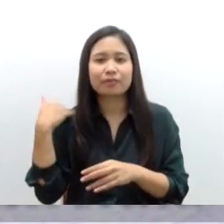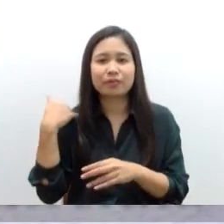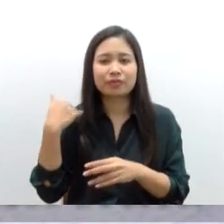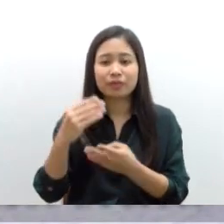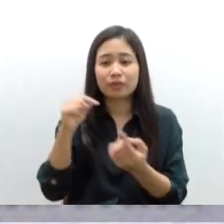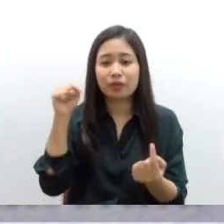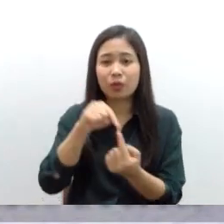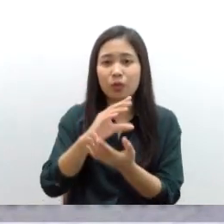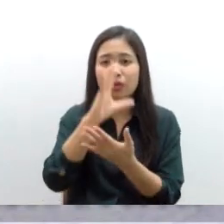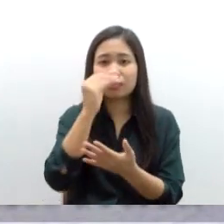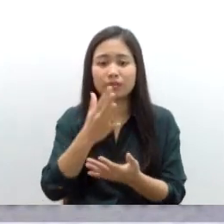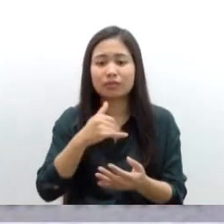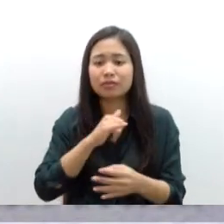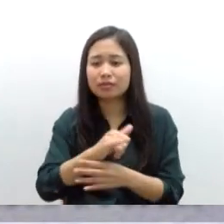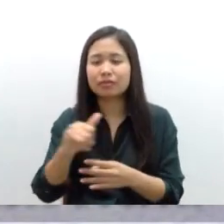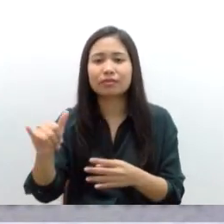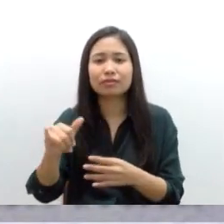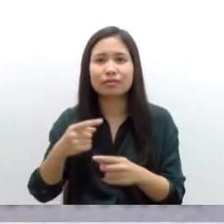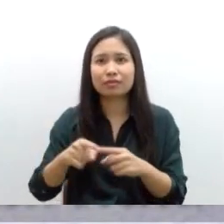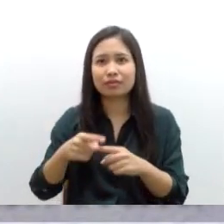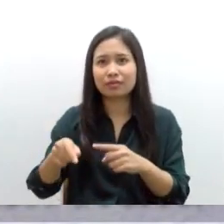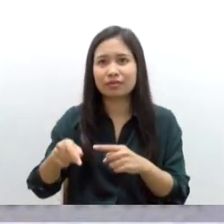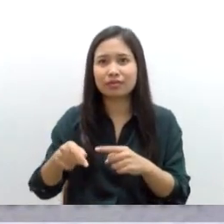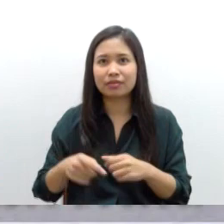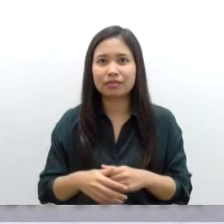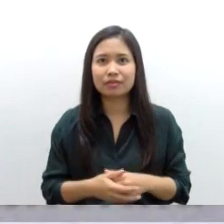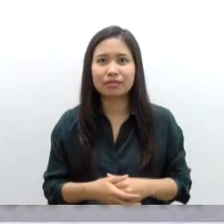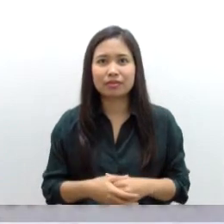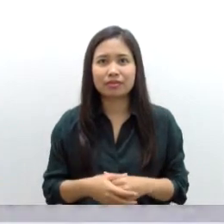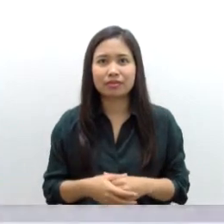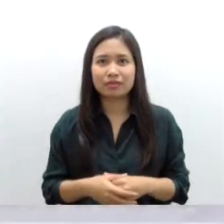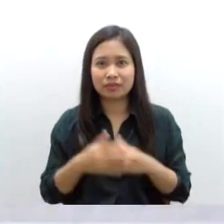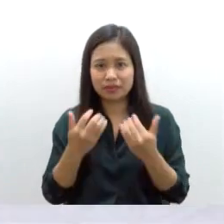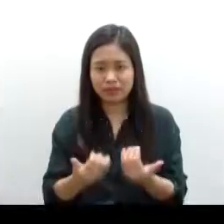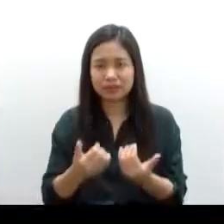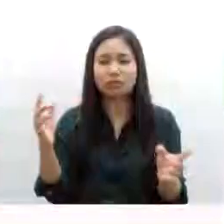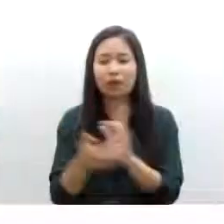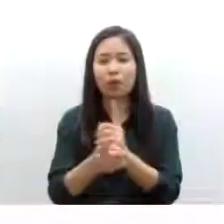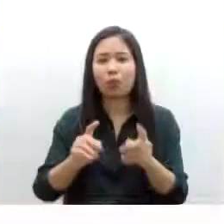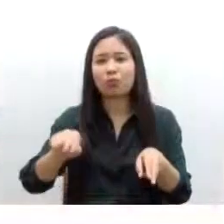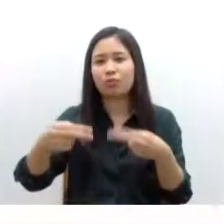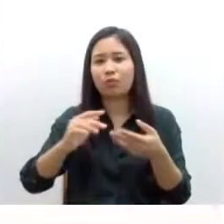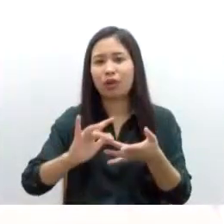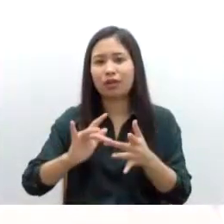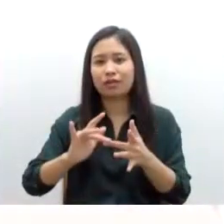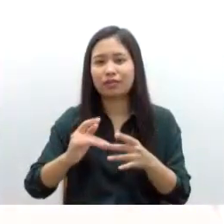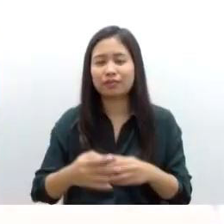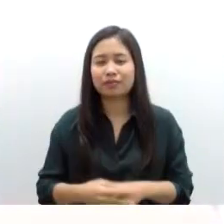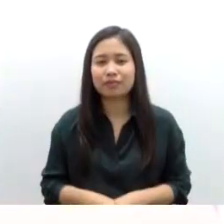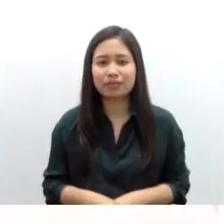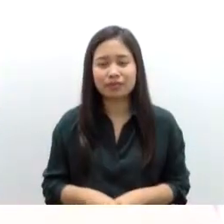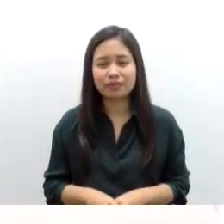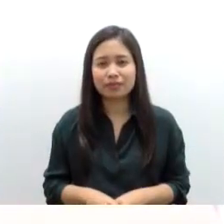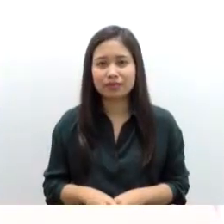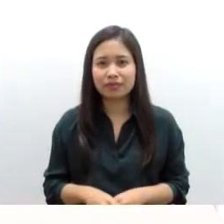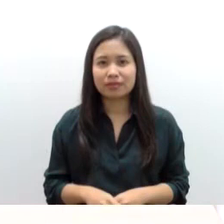200,000 ไม่มีใครเตรียมกันได้ละเรื่องนี้เกิดขึ้นโดยสังคมออนไลน์จริง ๆครับก็เป็นภาพบรรย